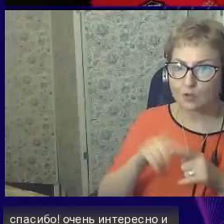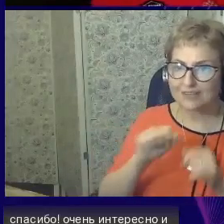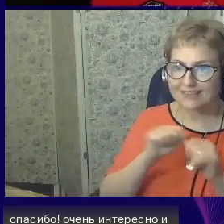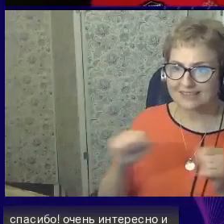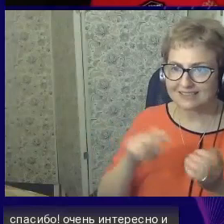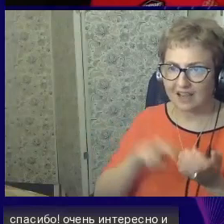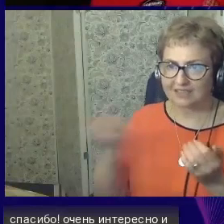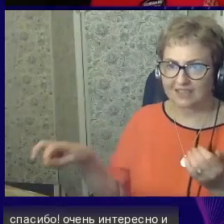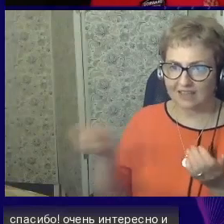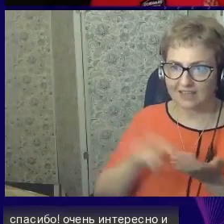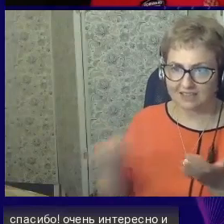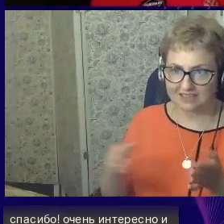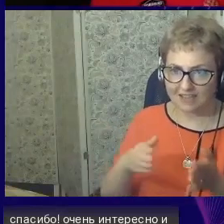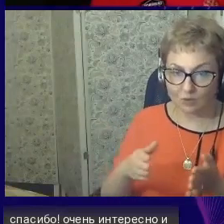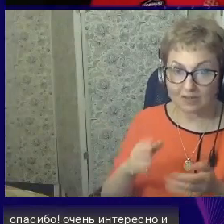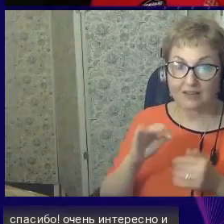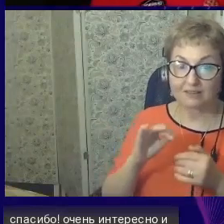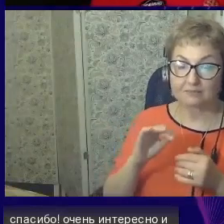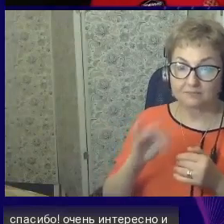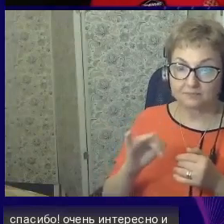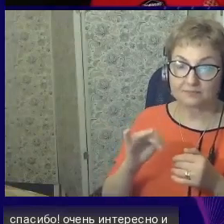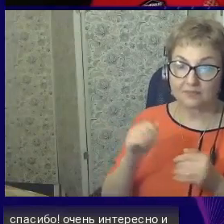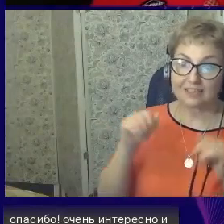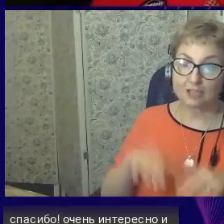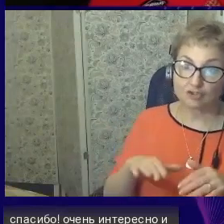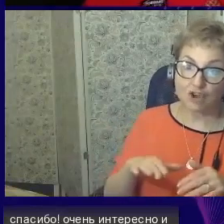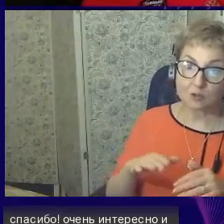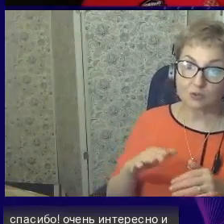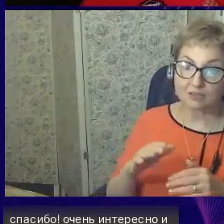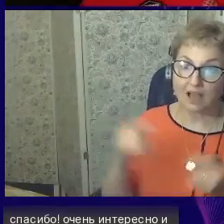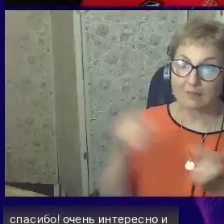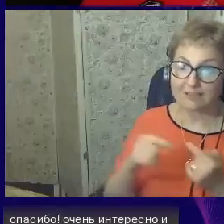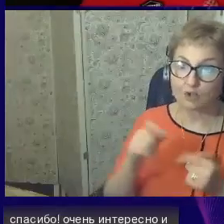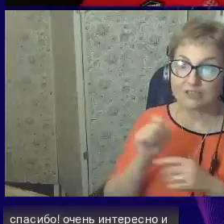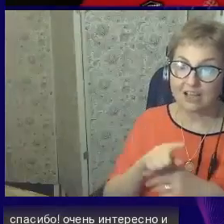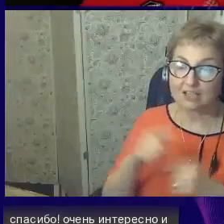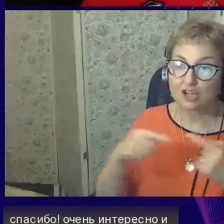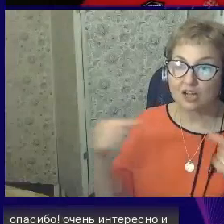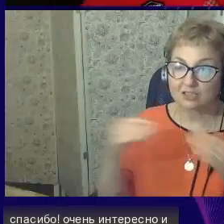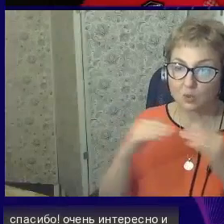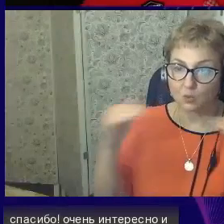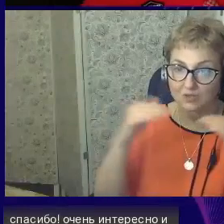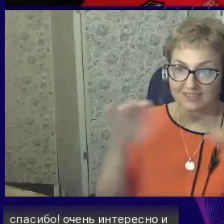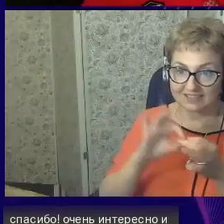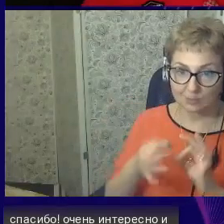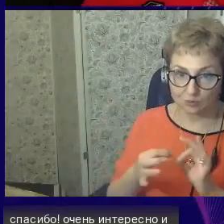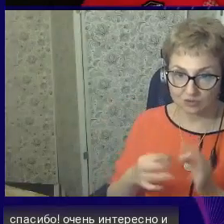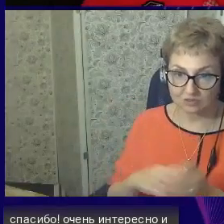нельзя сходить, и решаются определенные задачи разного уровня